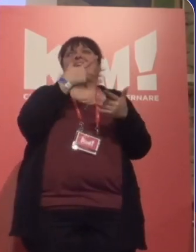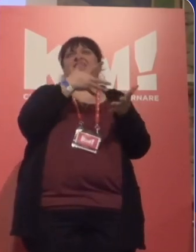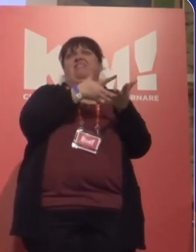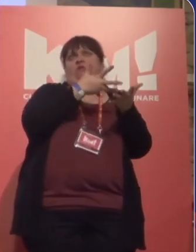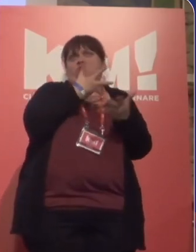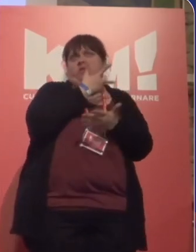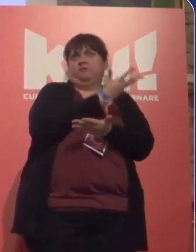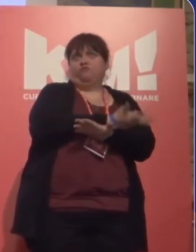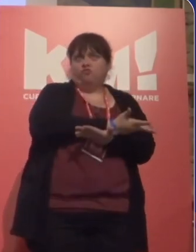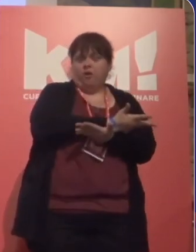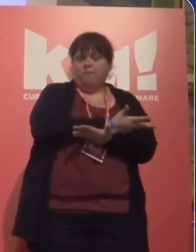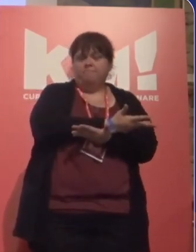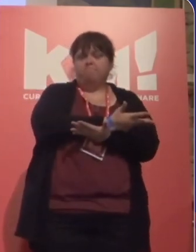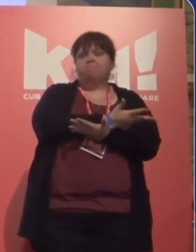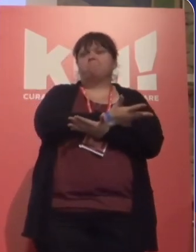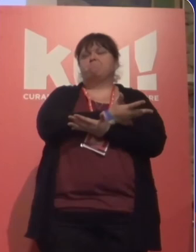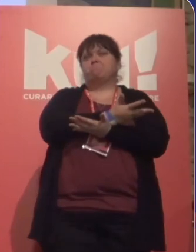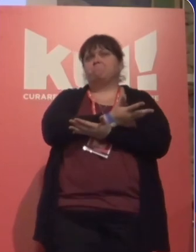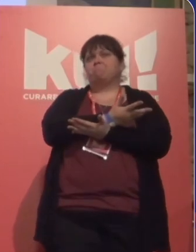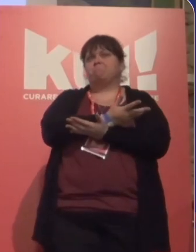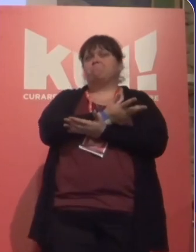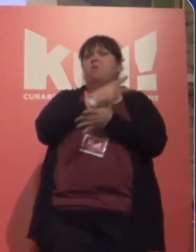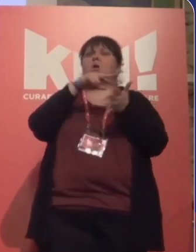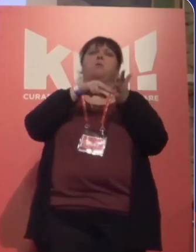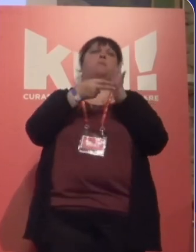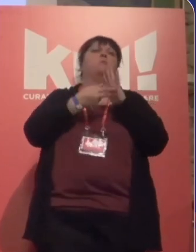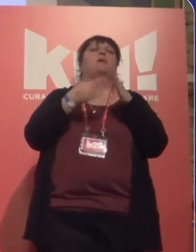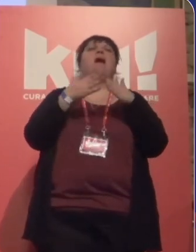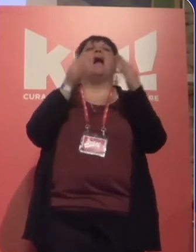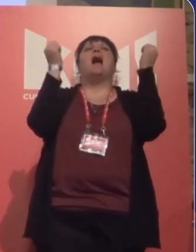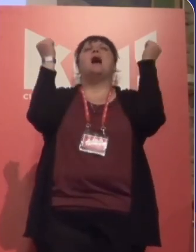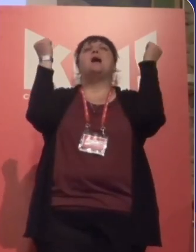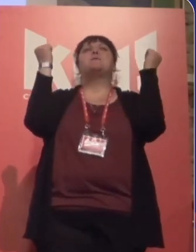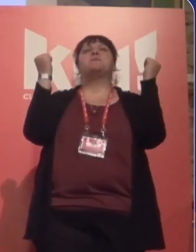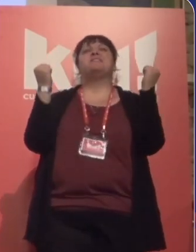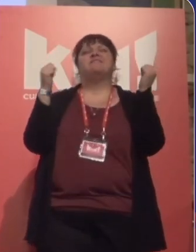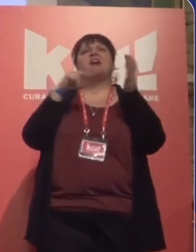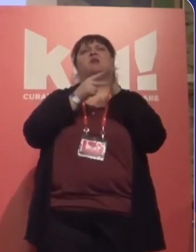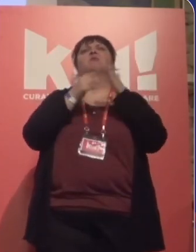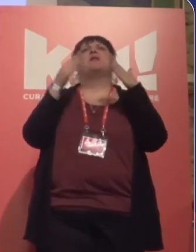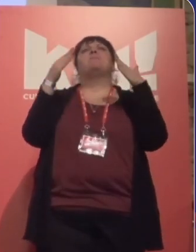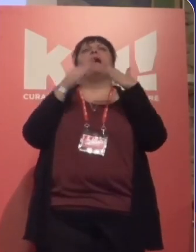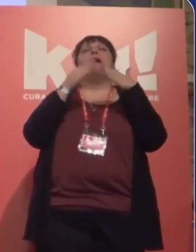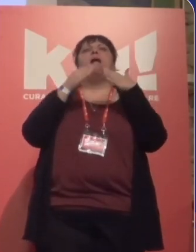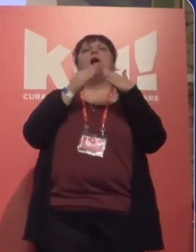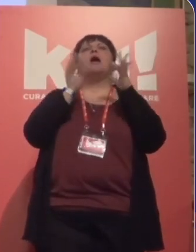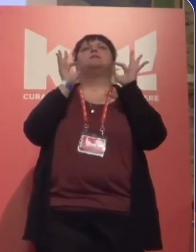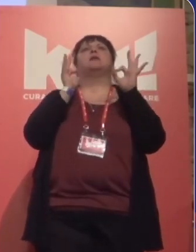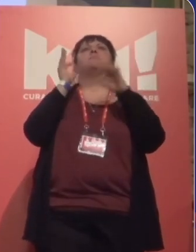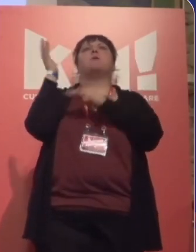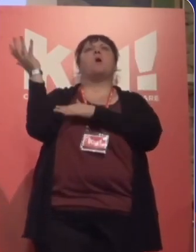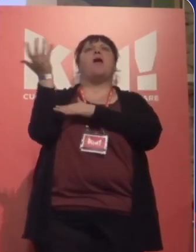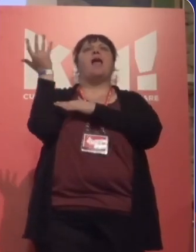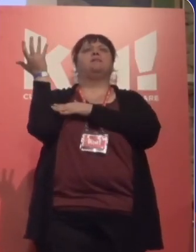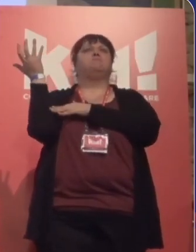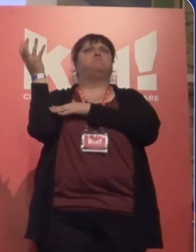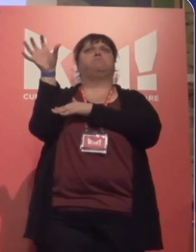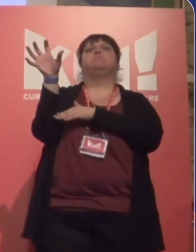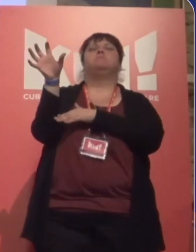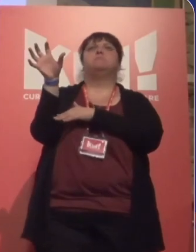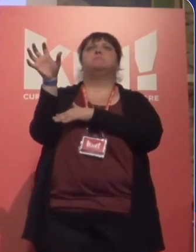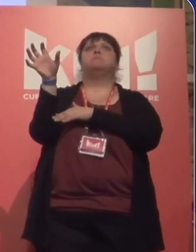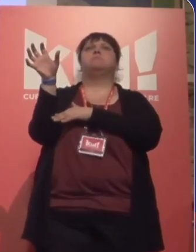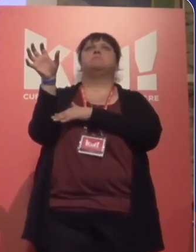di liszt quella dell'abitare della casa una vicenda io credo paradigmatica dei vincoli che ci siamo